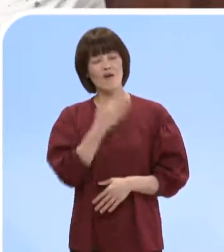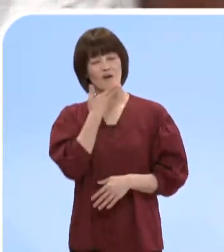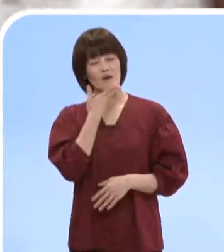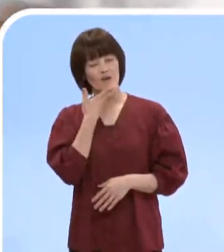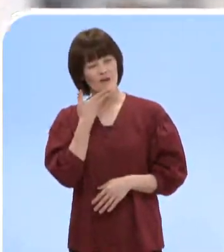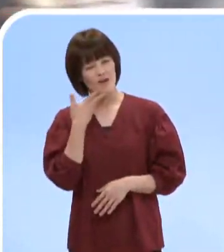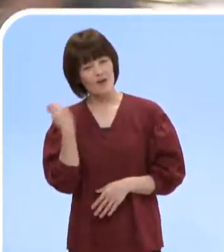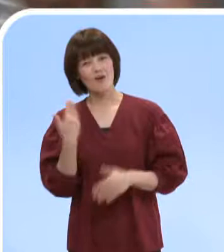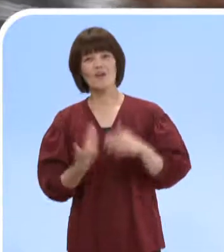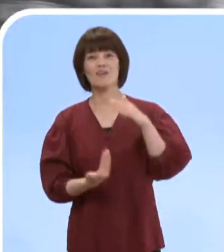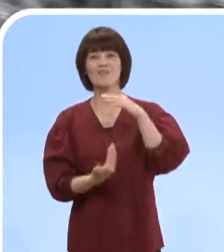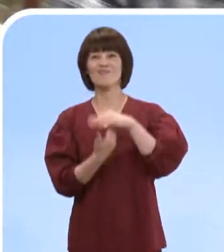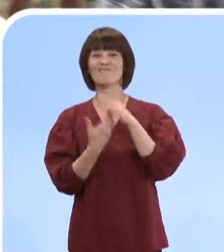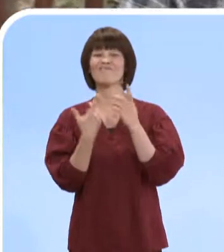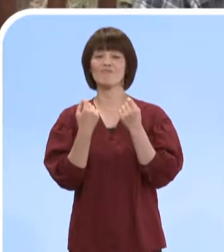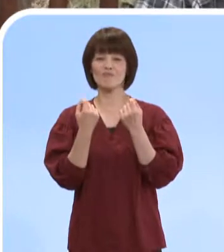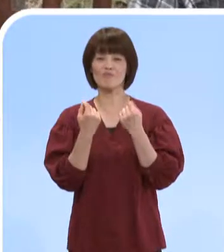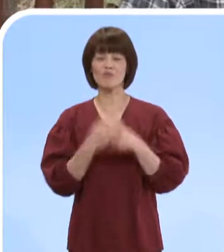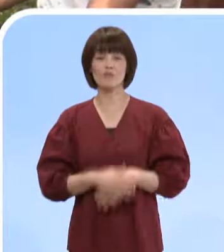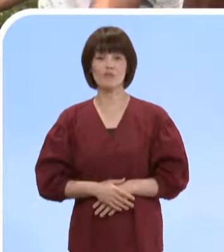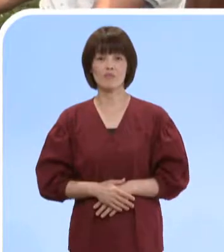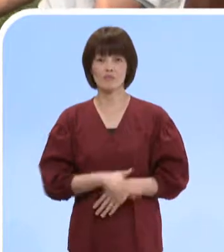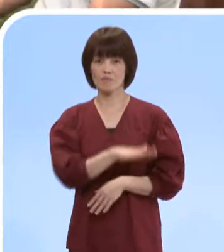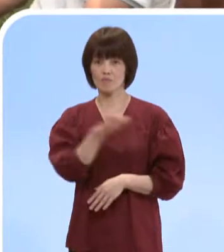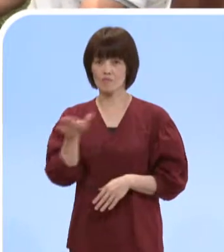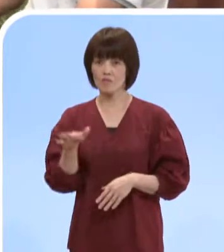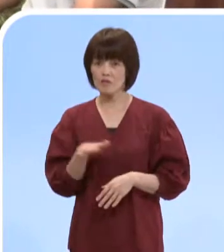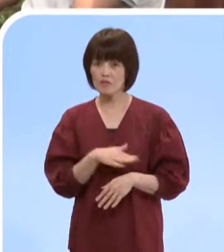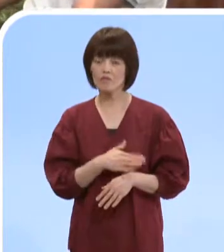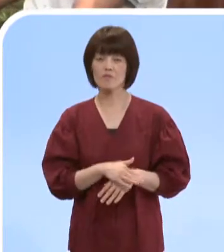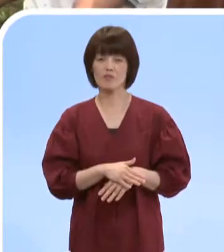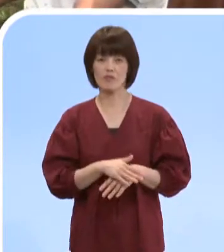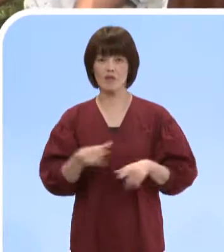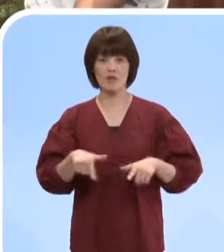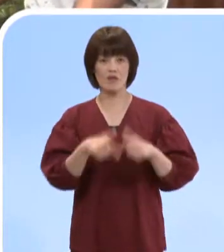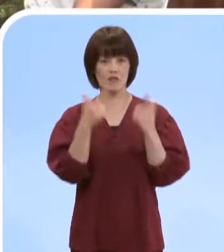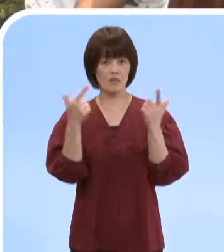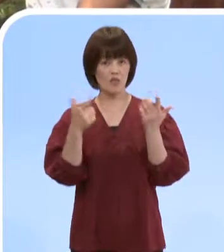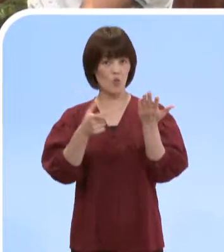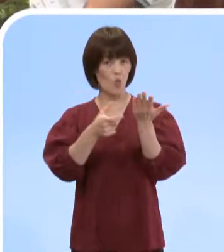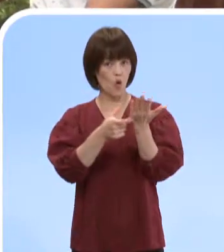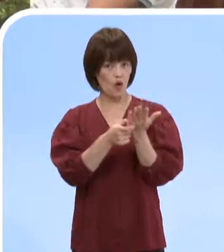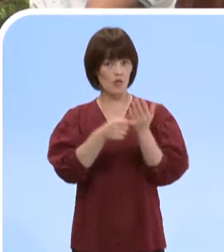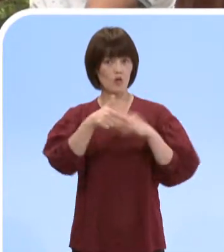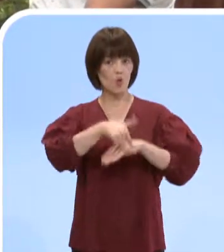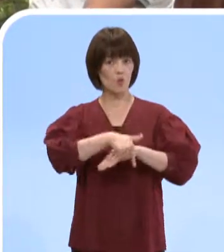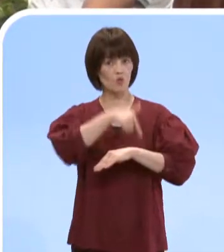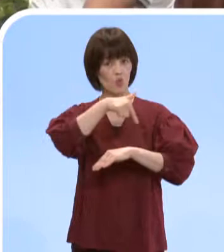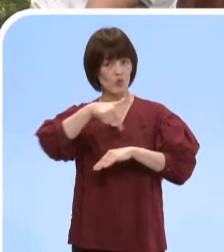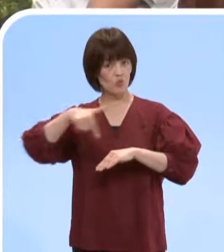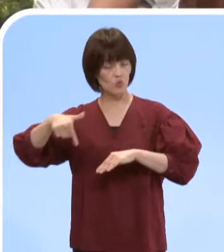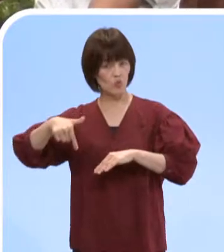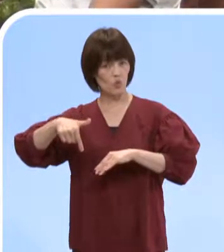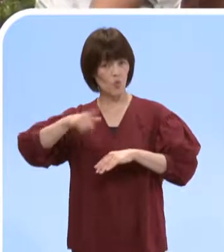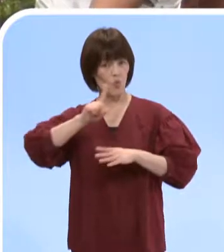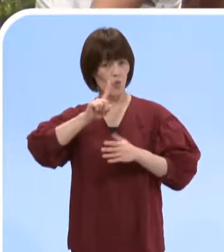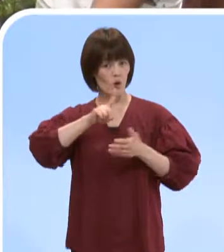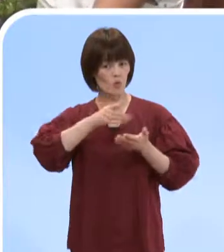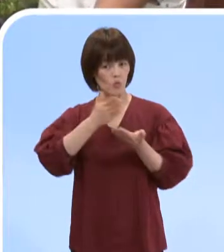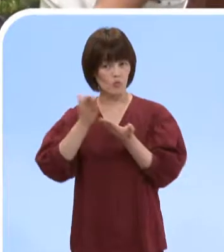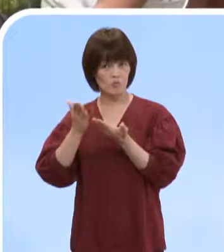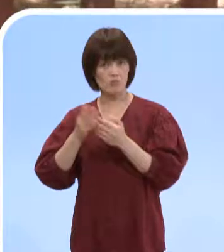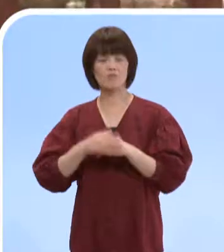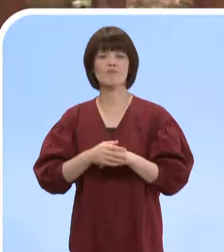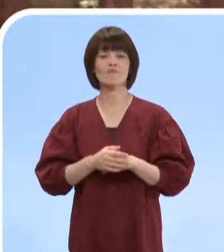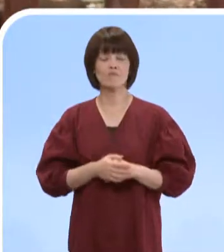格別やね。 本田さん実際にこうやってあの木の駅のねシステムだ